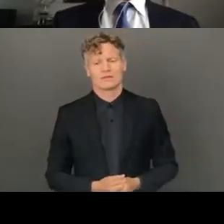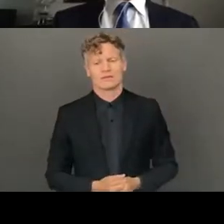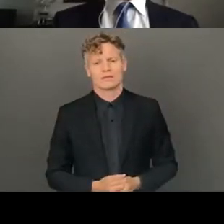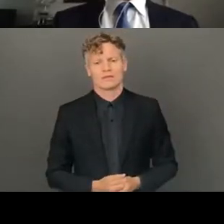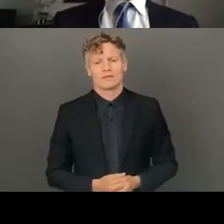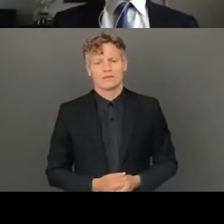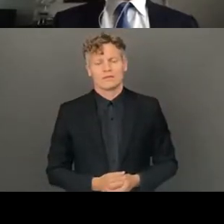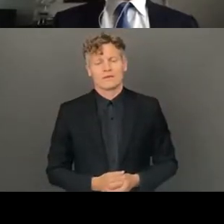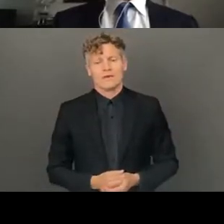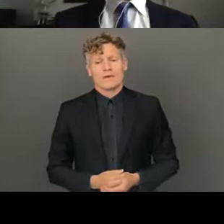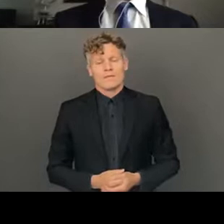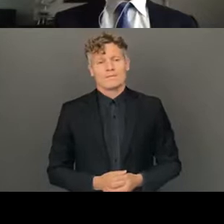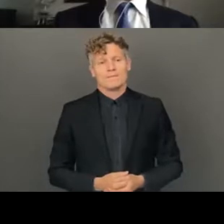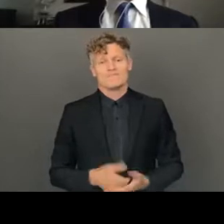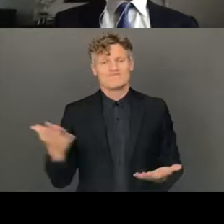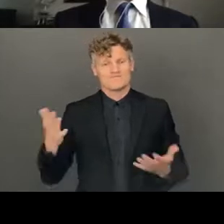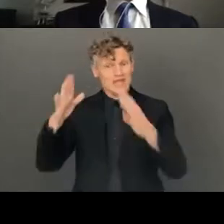d'autre.